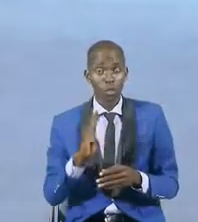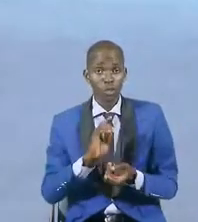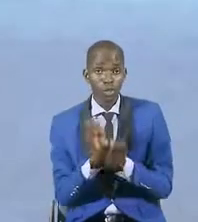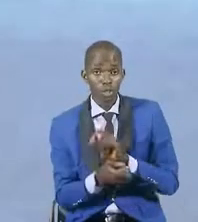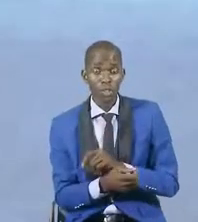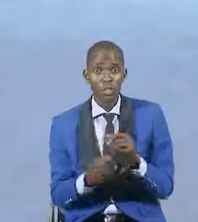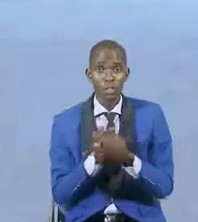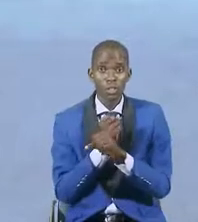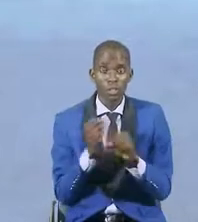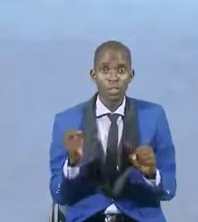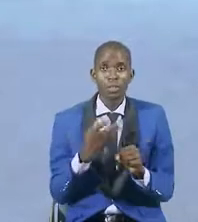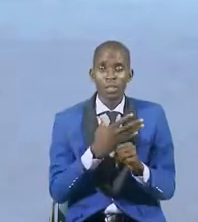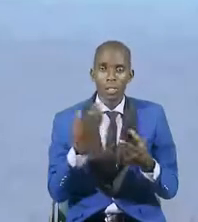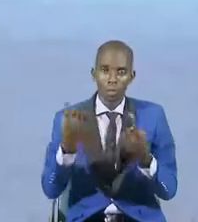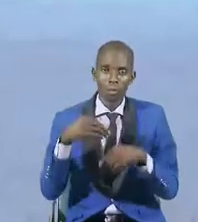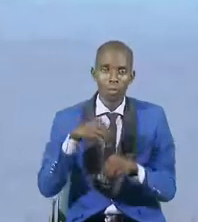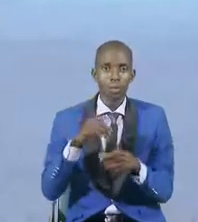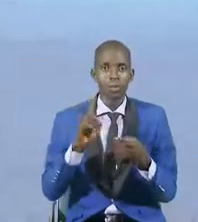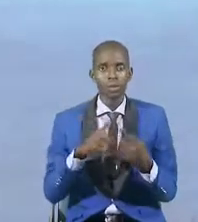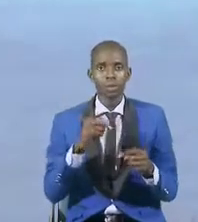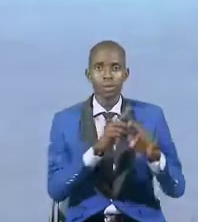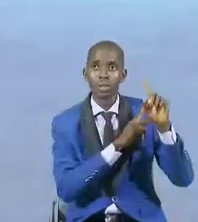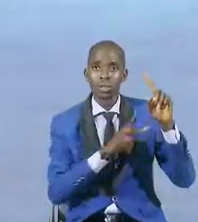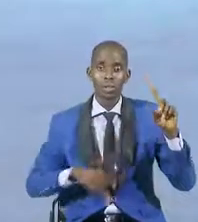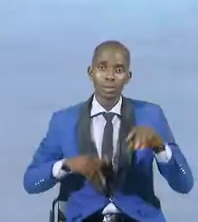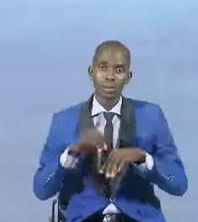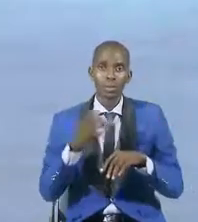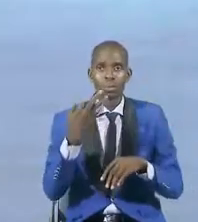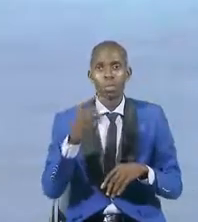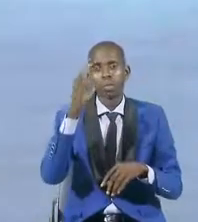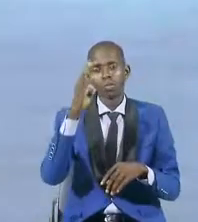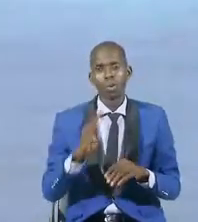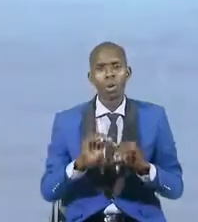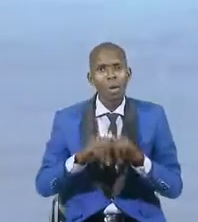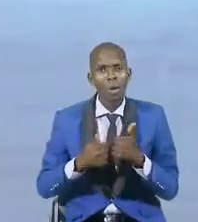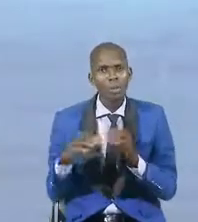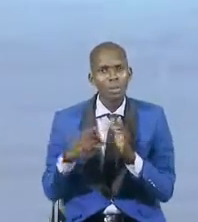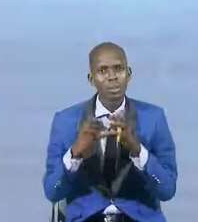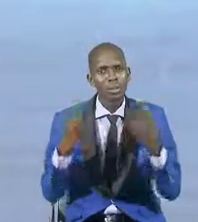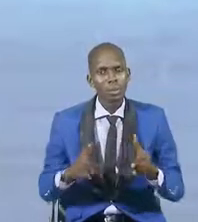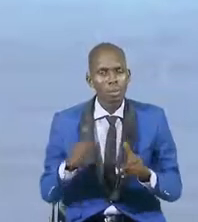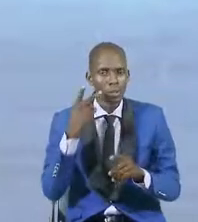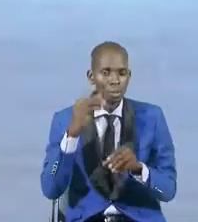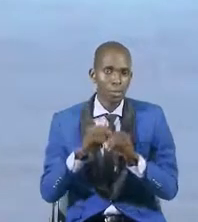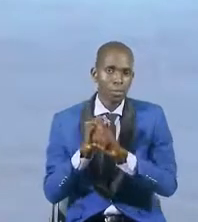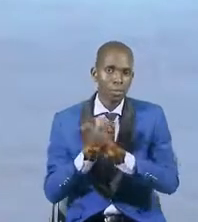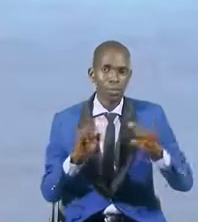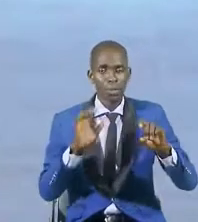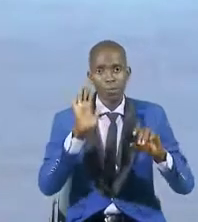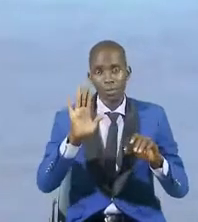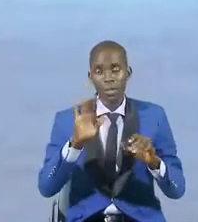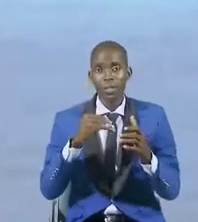transformés, ils sont venus dans le royaume de Dieu. Comment cela s'est-il produit? Voilà le verset